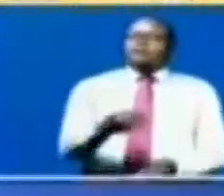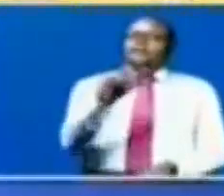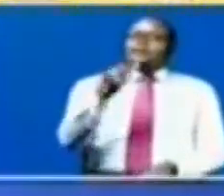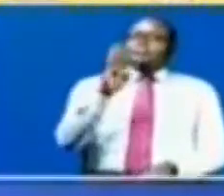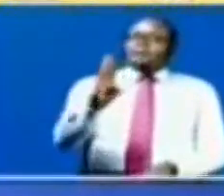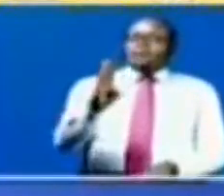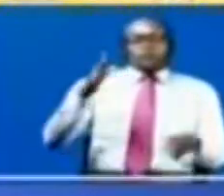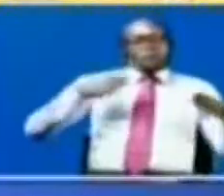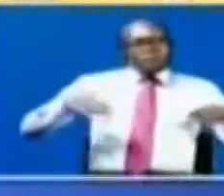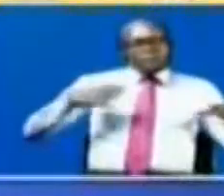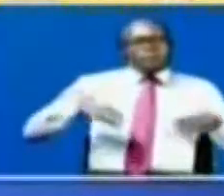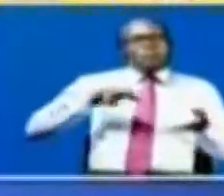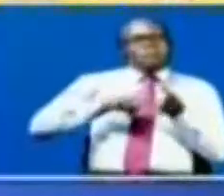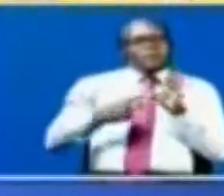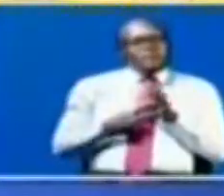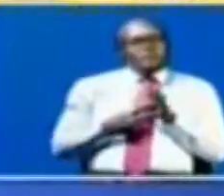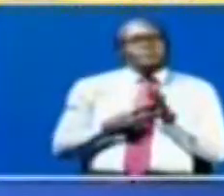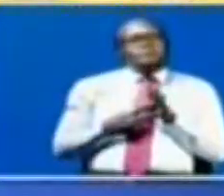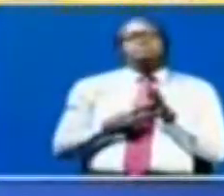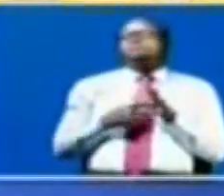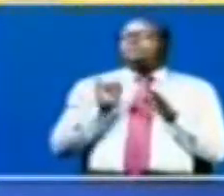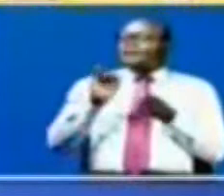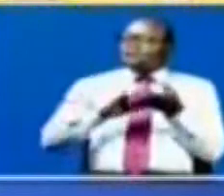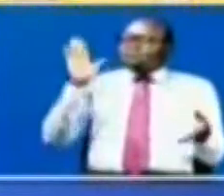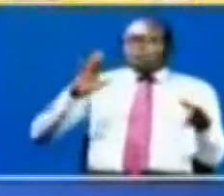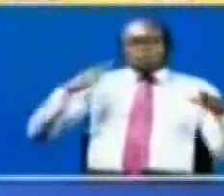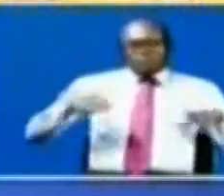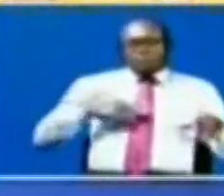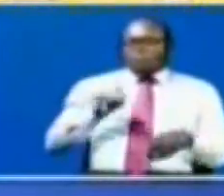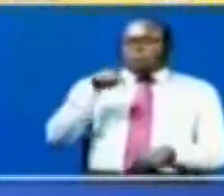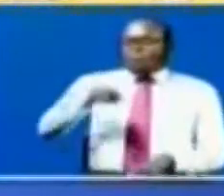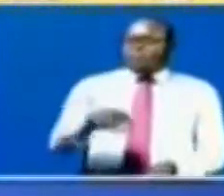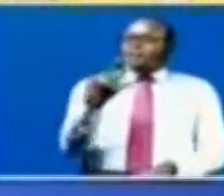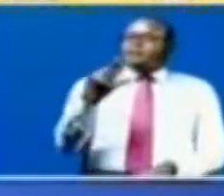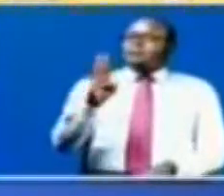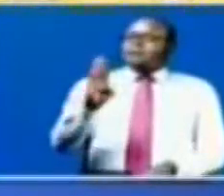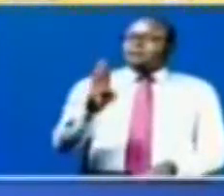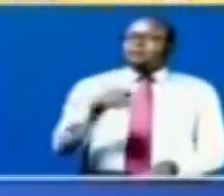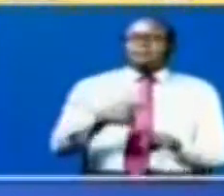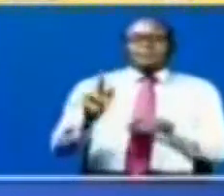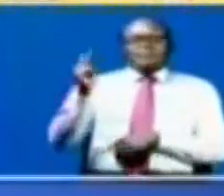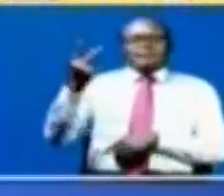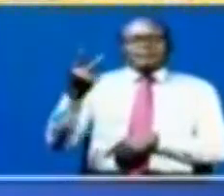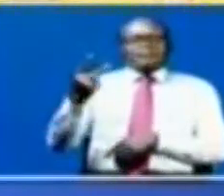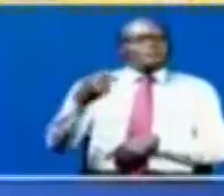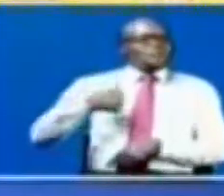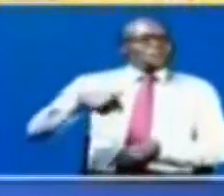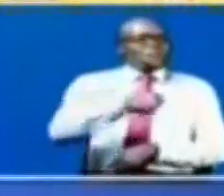watu takriban bilioni 1.3 ni watu wengi sana. Na pale nyumbani Kenya